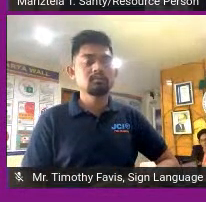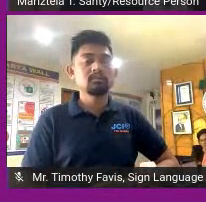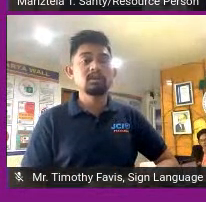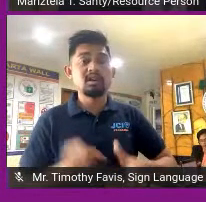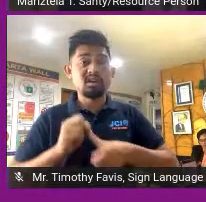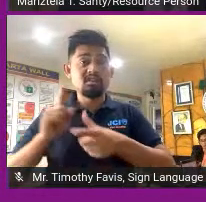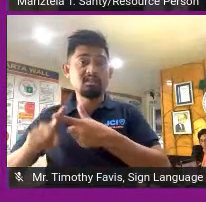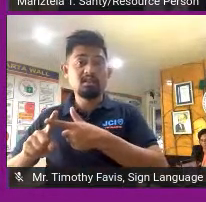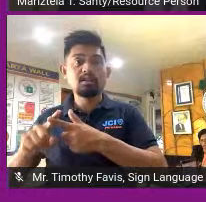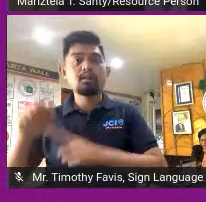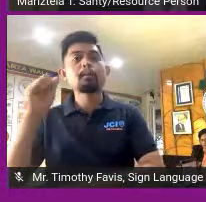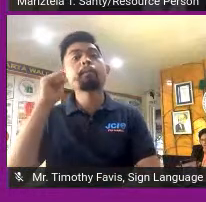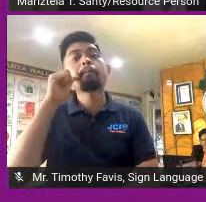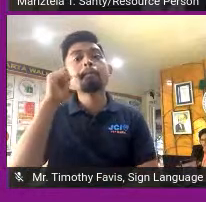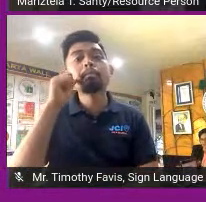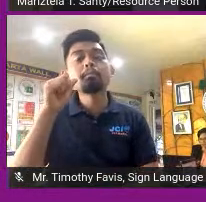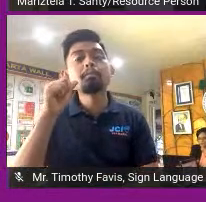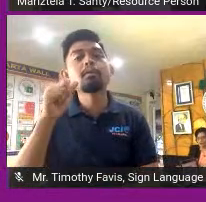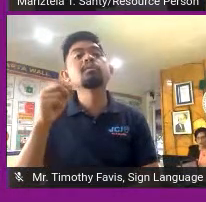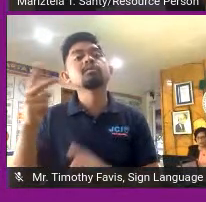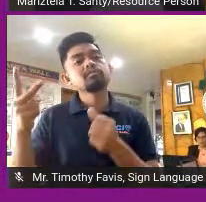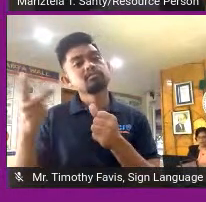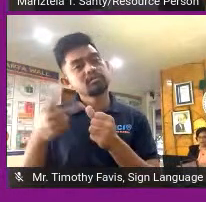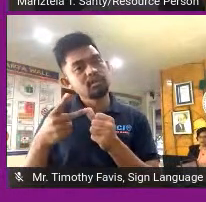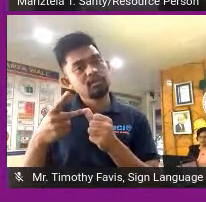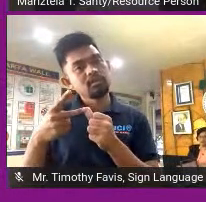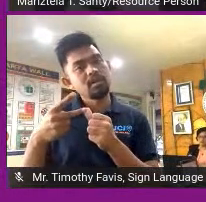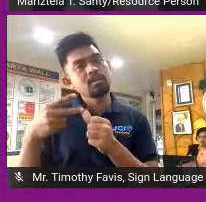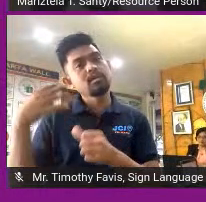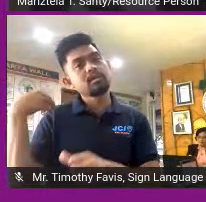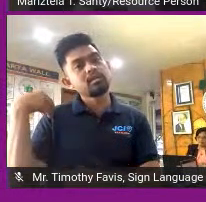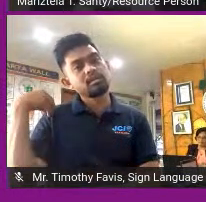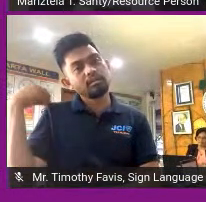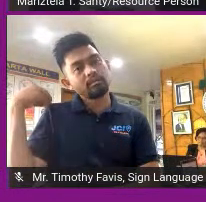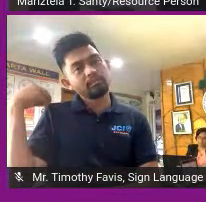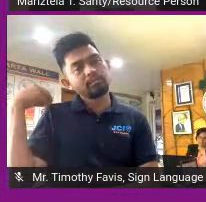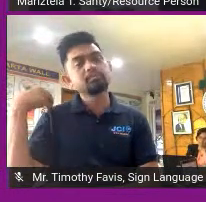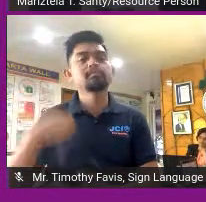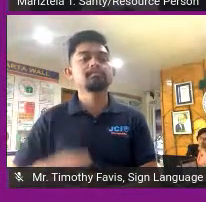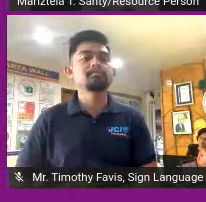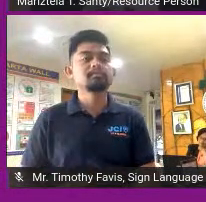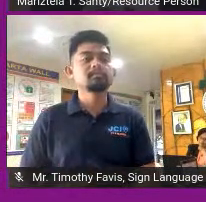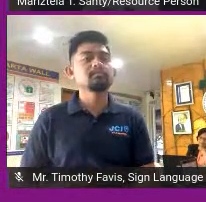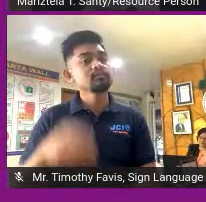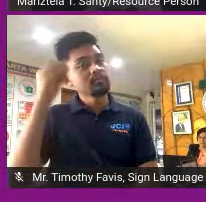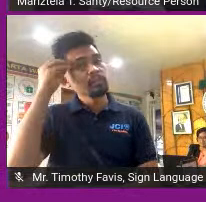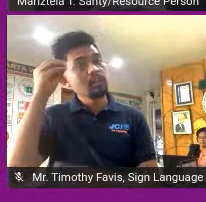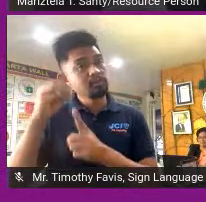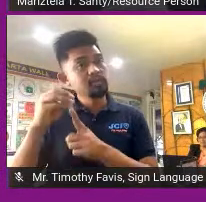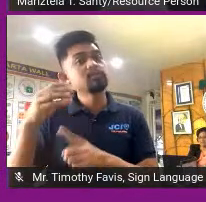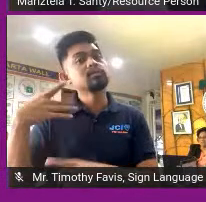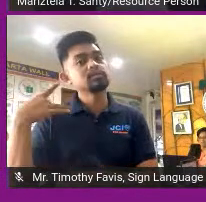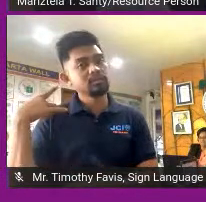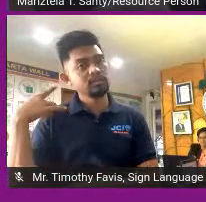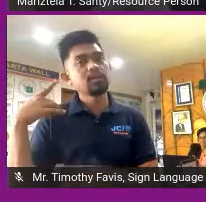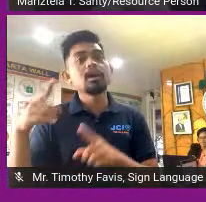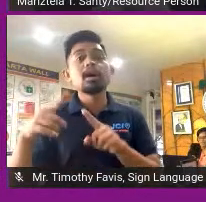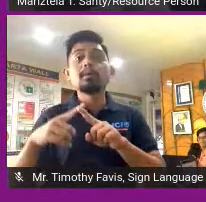And sabi nila, more fit to take secondary roles. But ngayon po ay hindi na